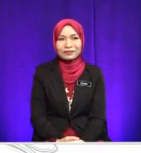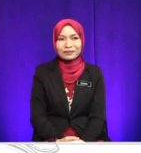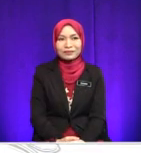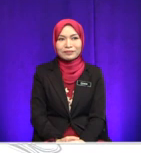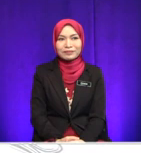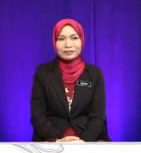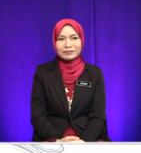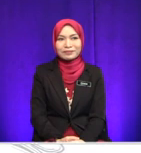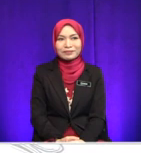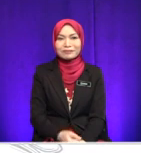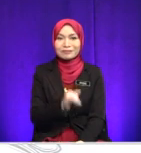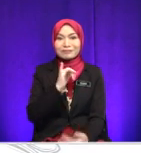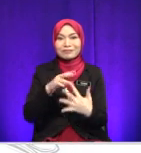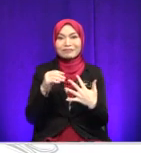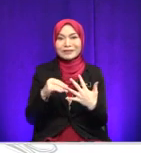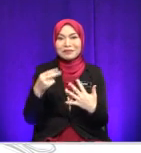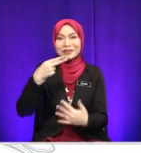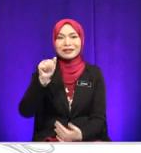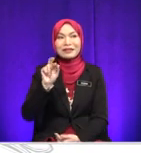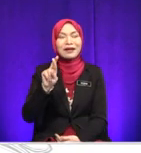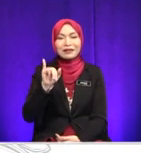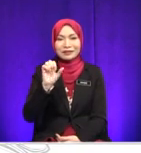Rebut tu. Saya pilih Haris. Silakan Haris.